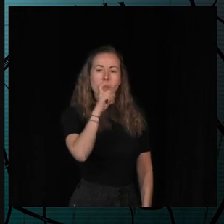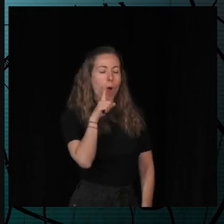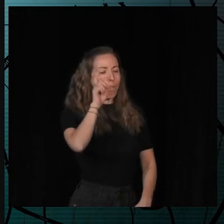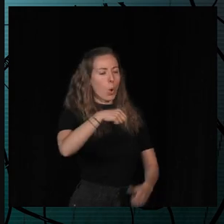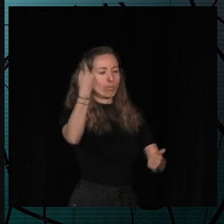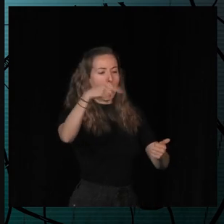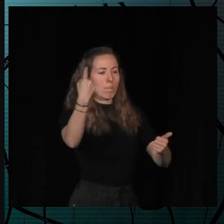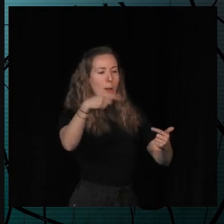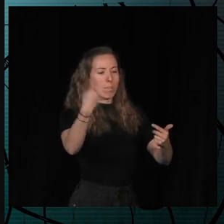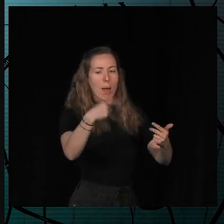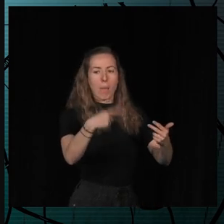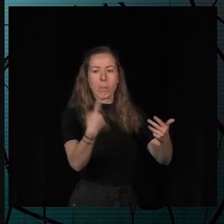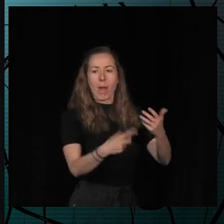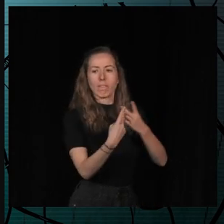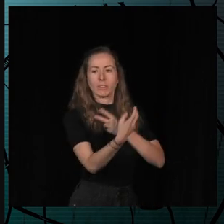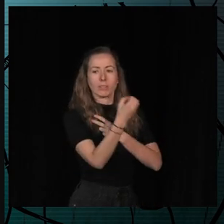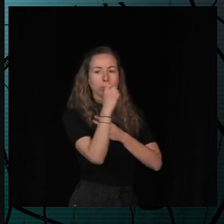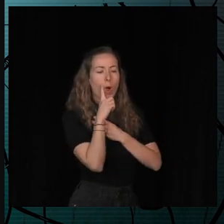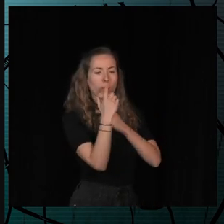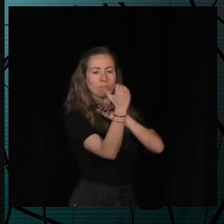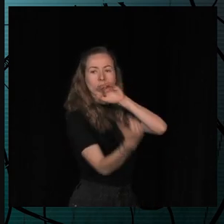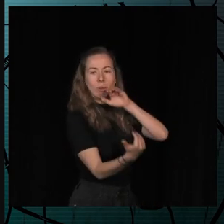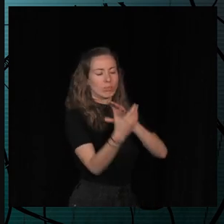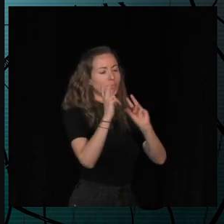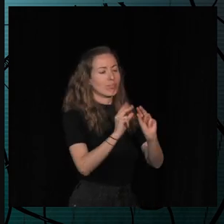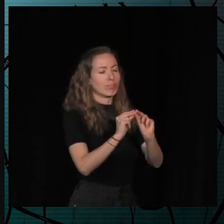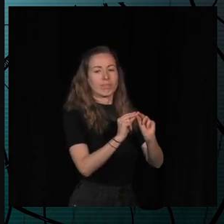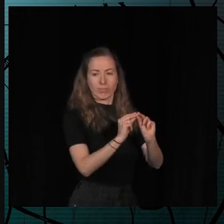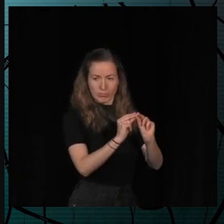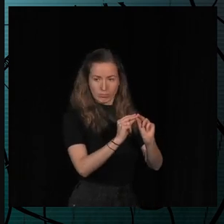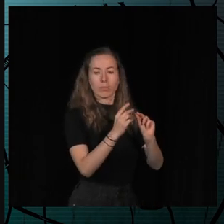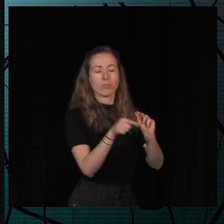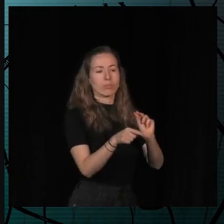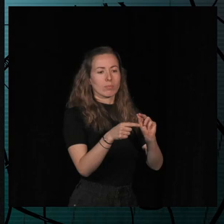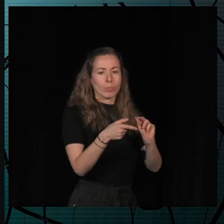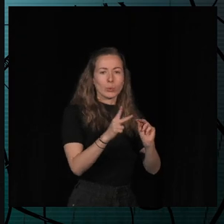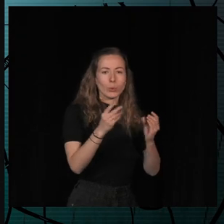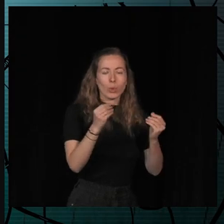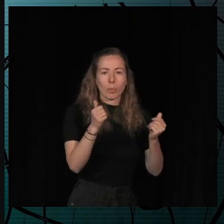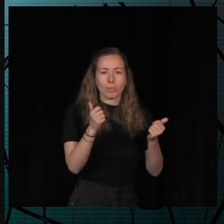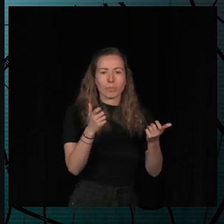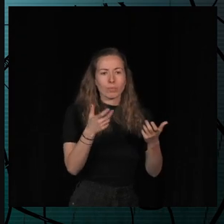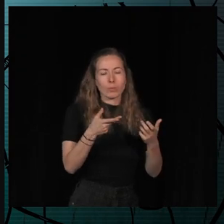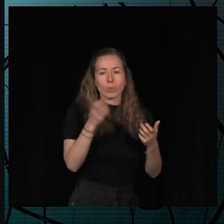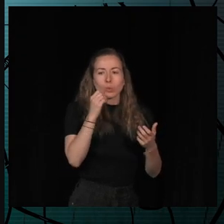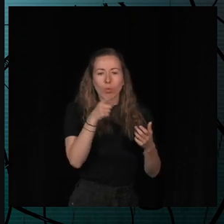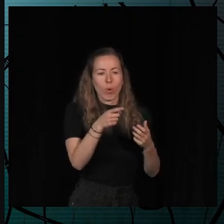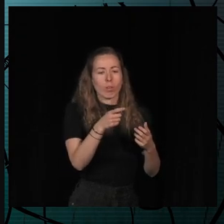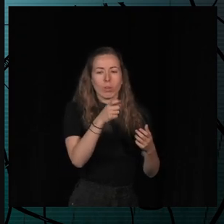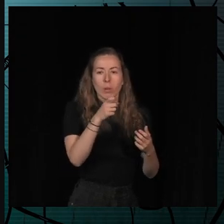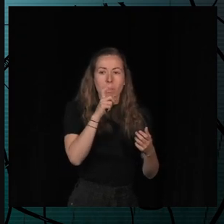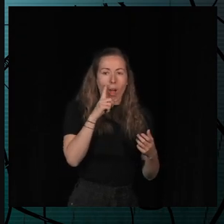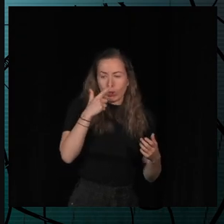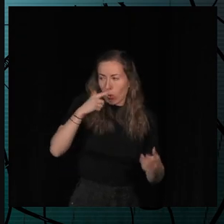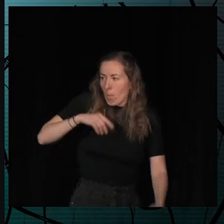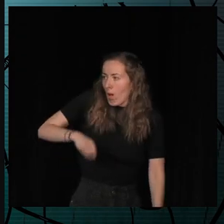parents se doit la manière dont ils se doivent d'être qui a tendance à appuyer sur des problématiques souvent où les parents se sent très